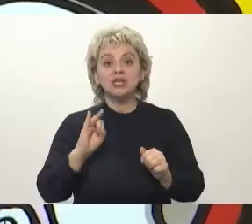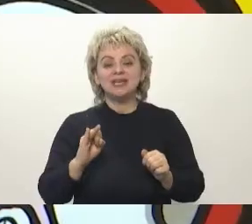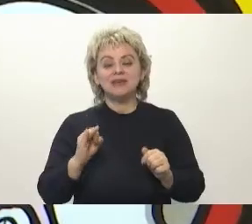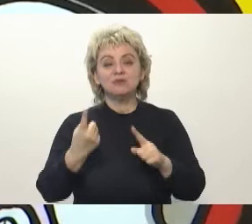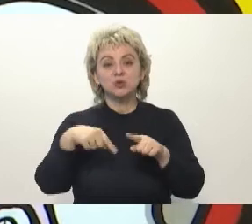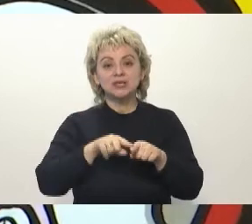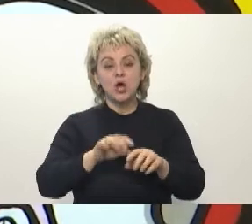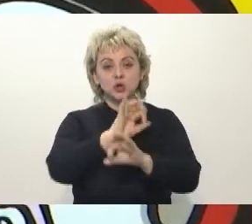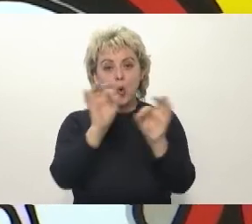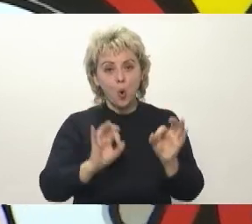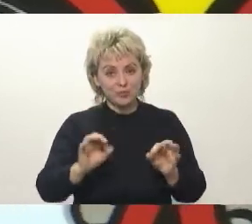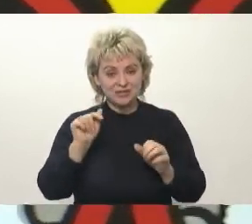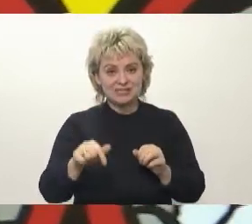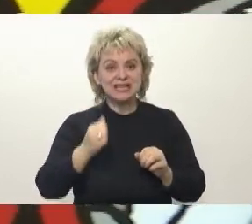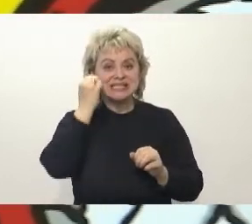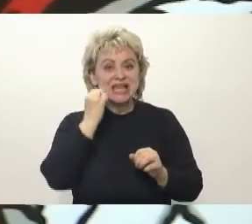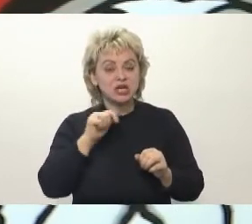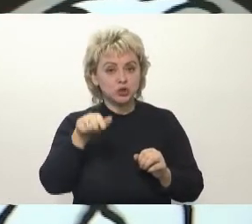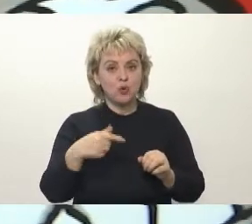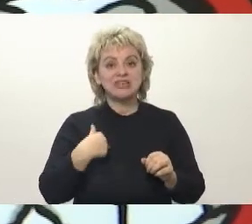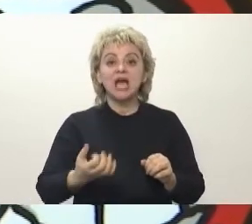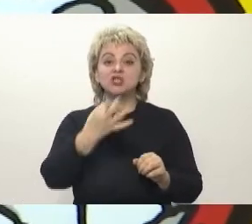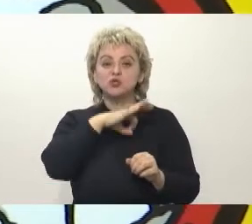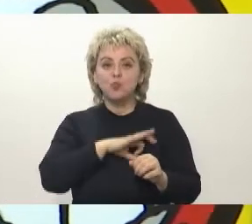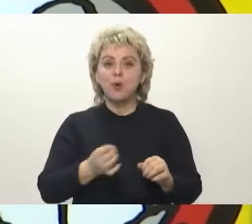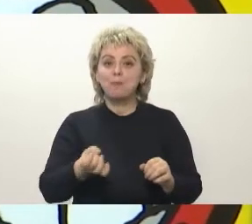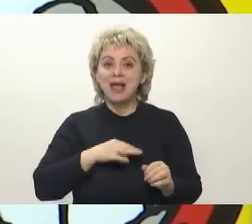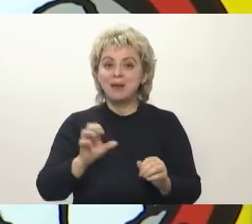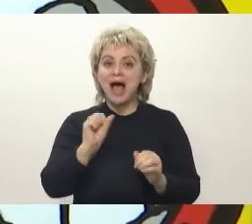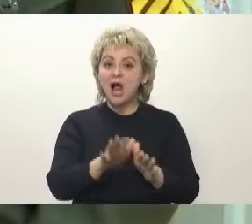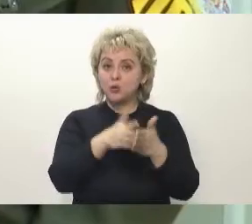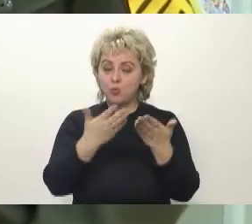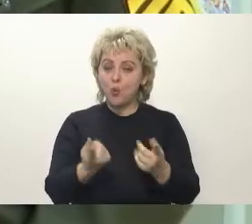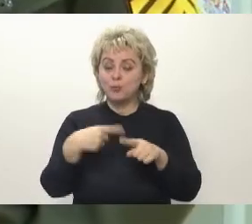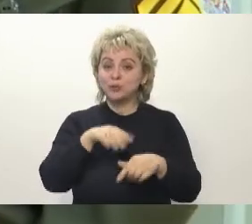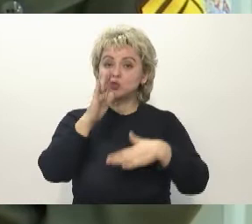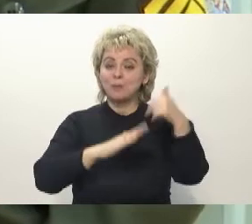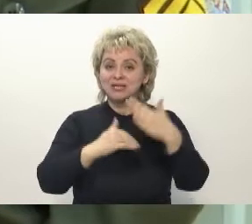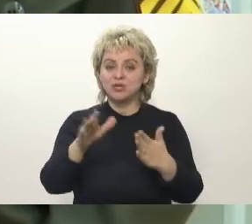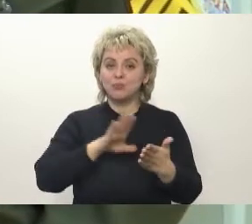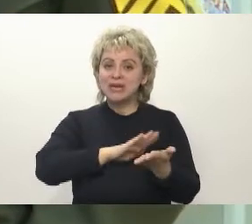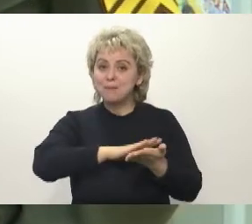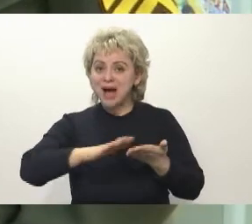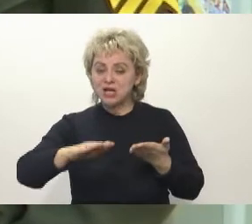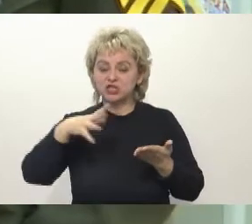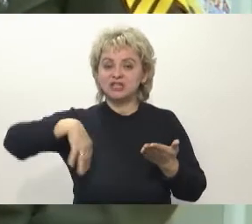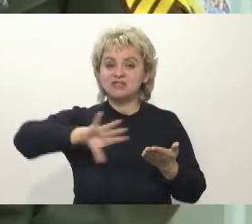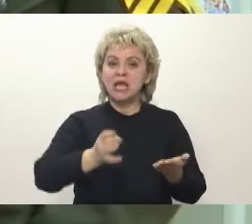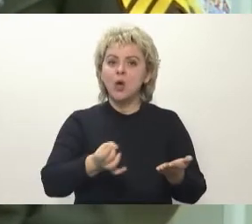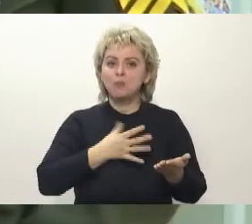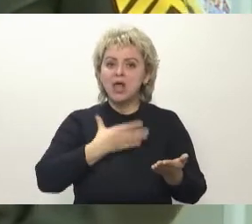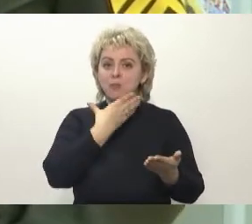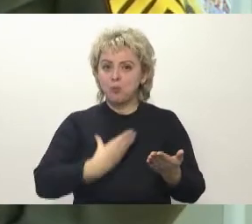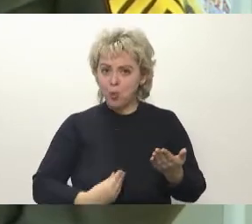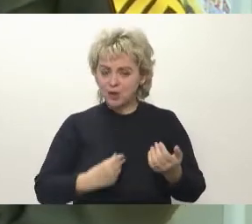этих образы вот этих старичков я использовал в белом альбоме, потому что они практически были покрыты все белыми